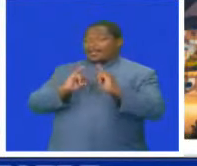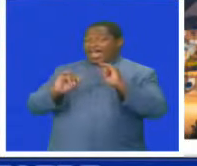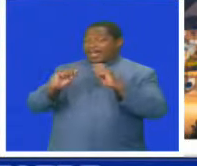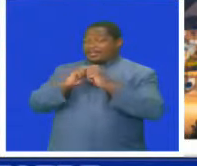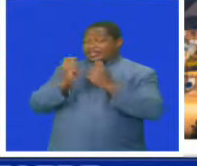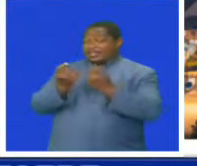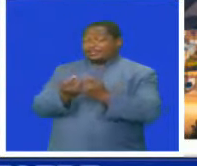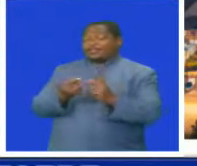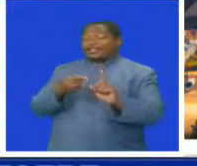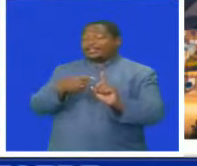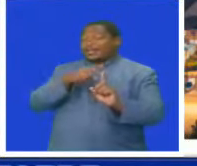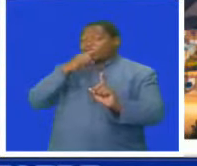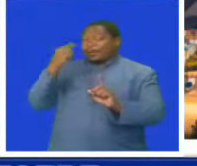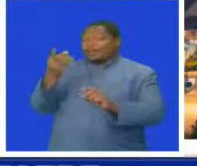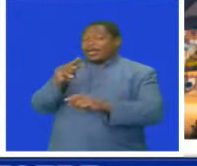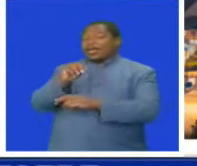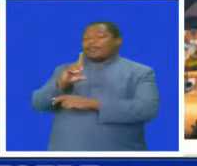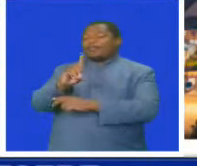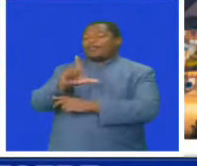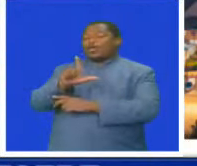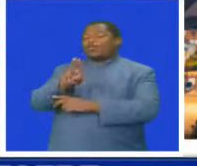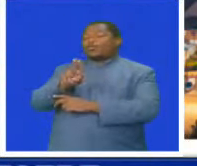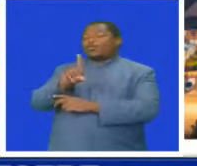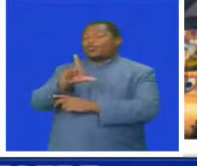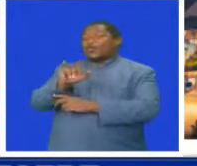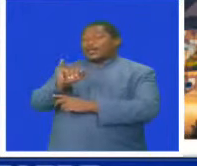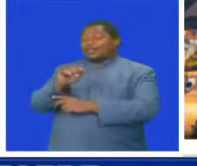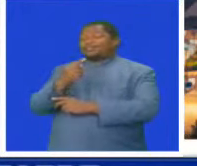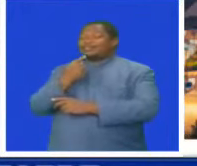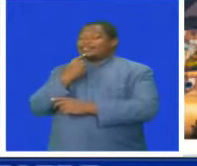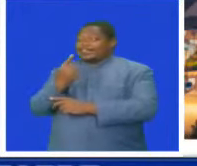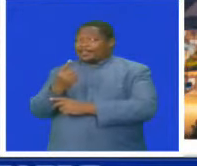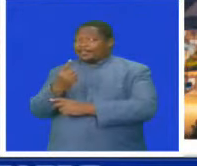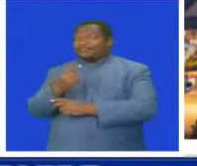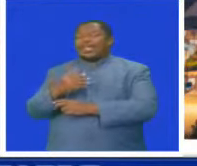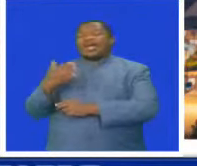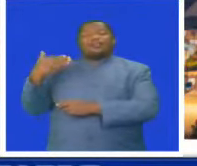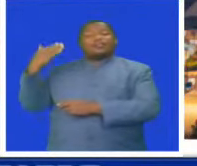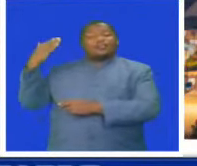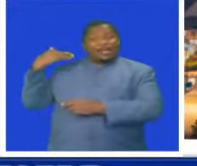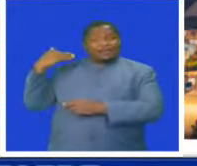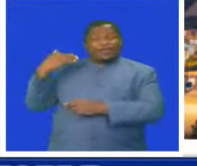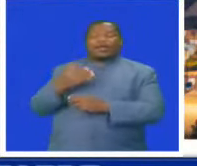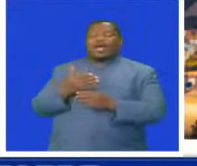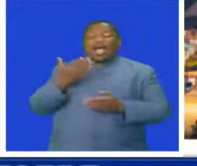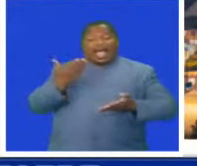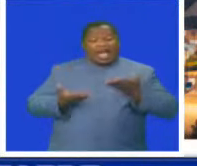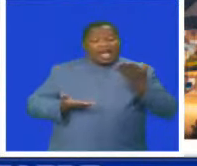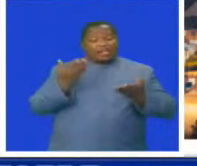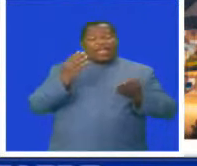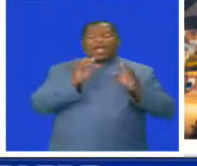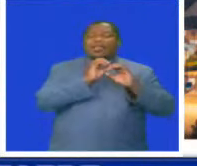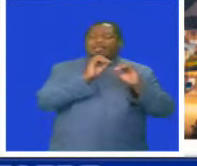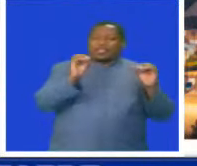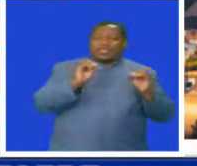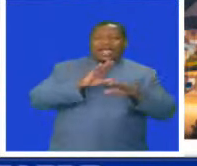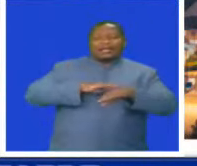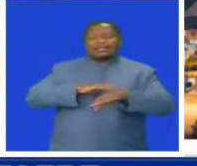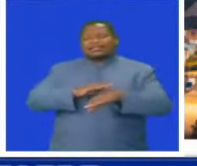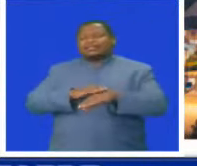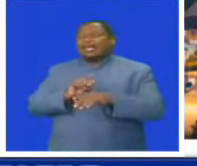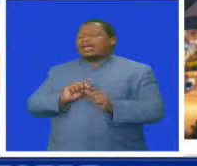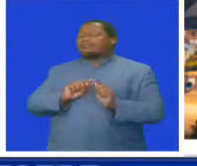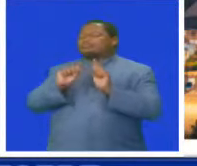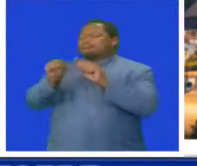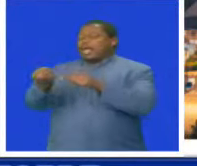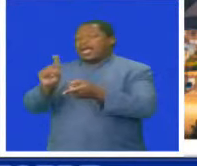imidlalo leyanele yekulungiselela le midlalo yeCOSAFA ngiko lakangathi ke kubendele phansi. Mdluli ubekhuluma